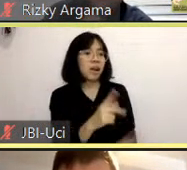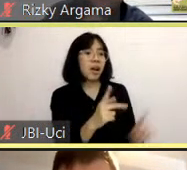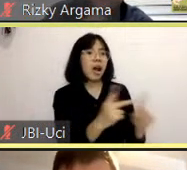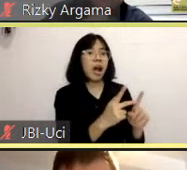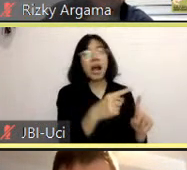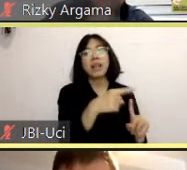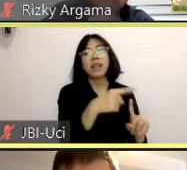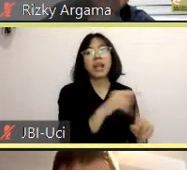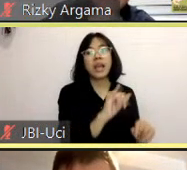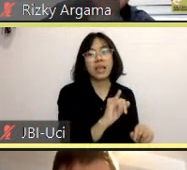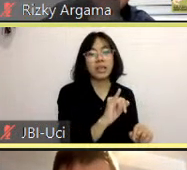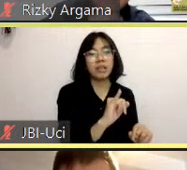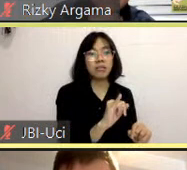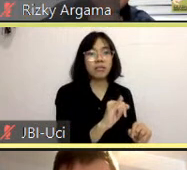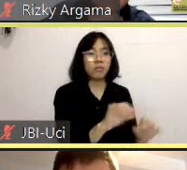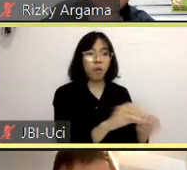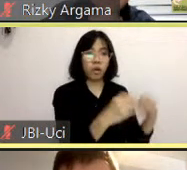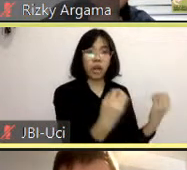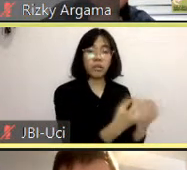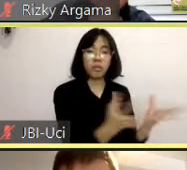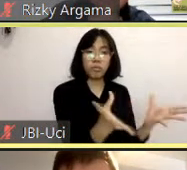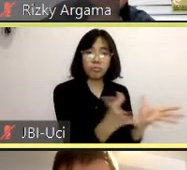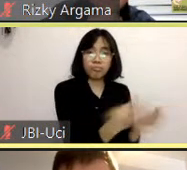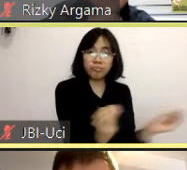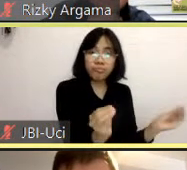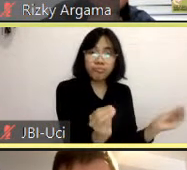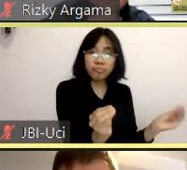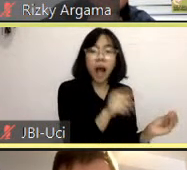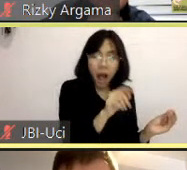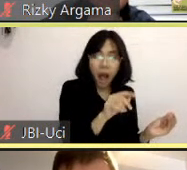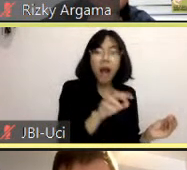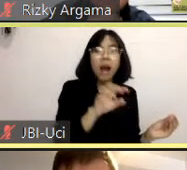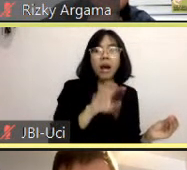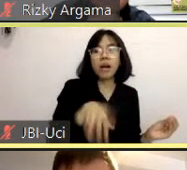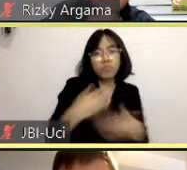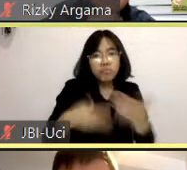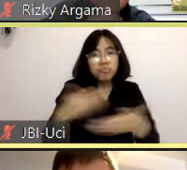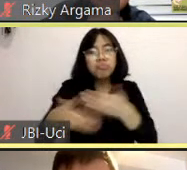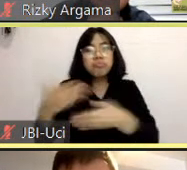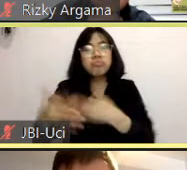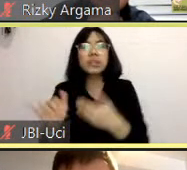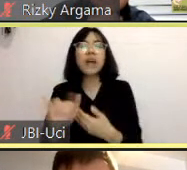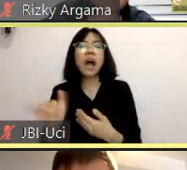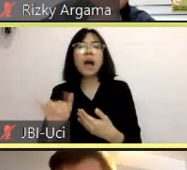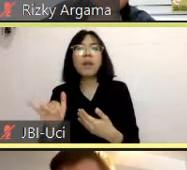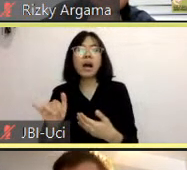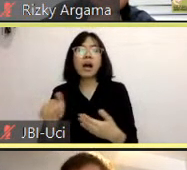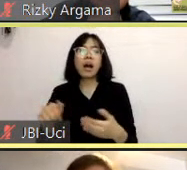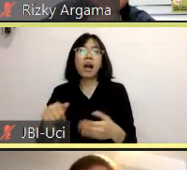terjadi pada organisasi lainnya, dan itu sudah terjadi. Itu sudah terjadi pada perkumpulan Iluni UI